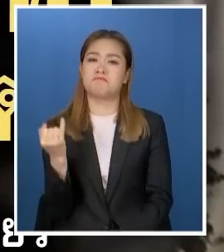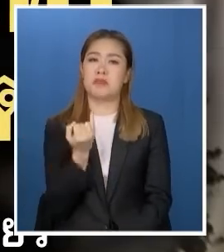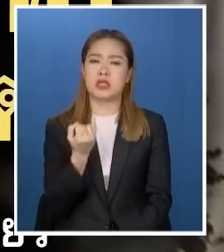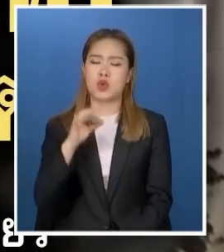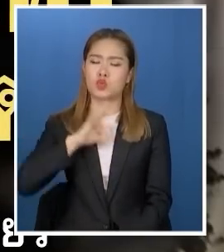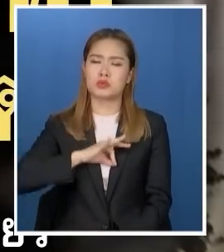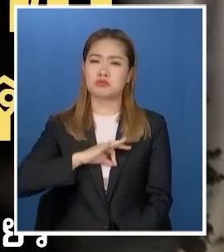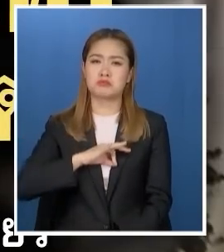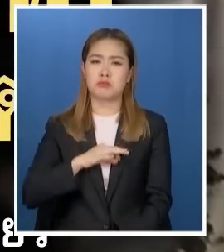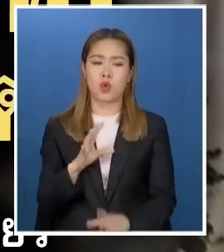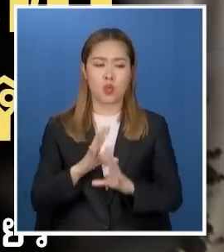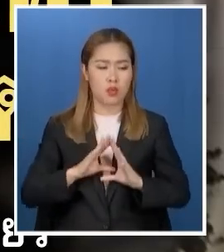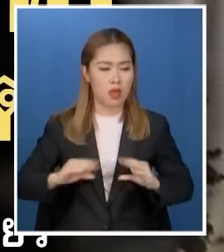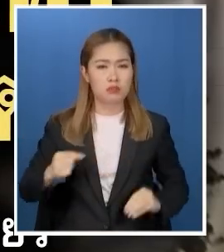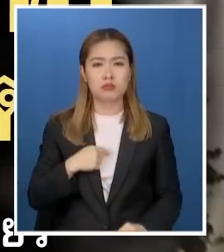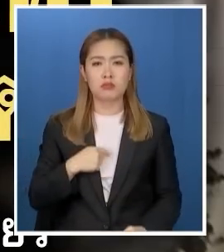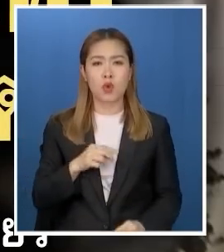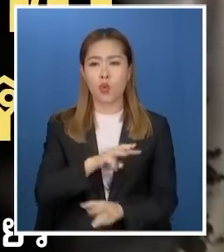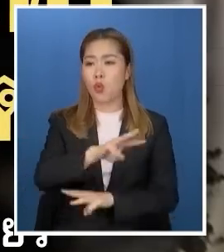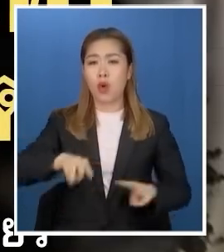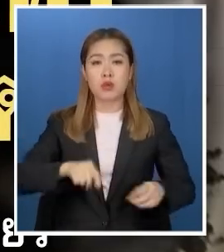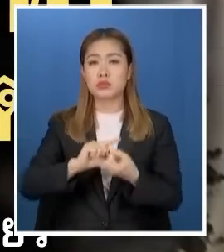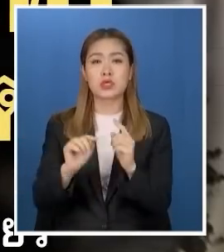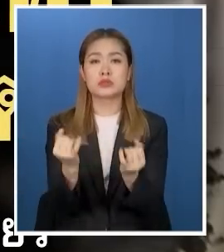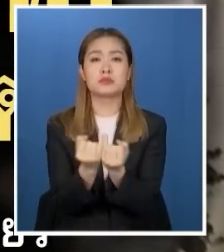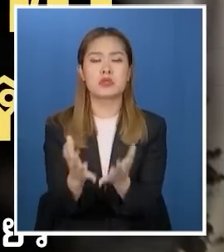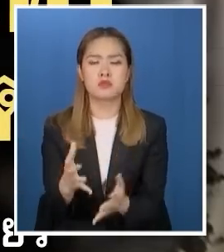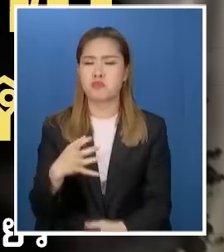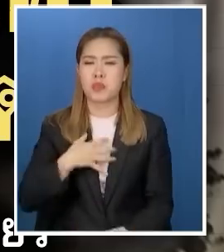ทำให้หนูไม่มีตัวตนทำให้หนูเป็นอากาศธาตุหนูเลย